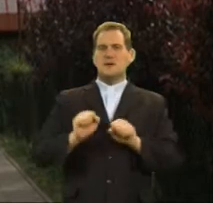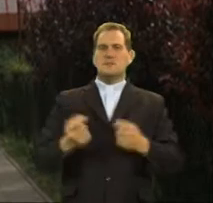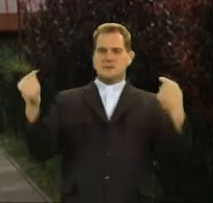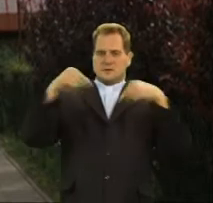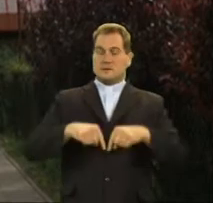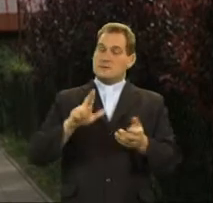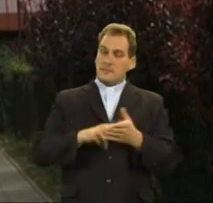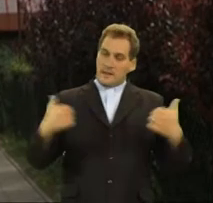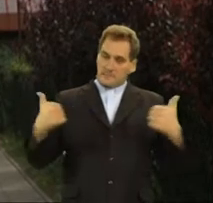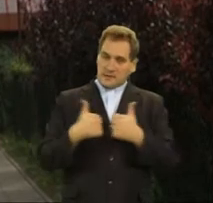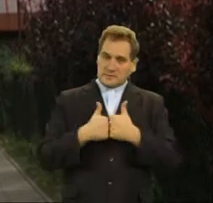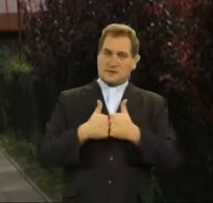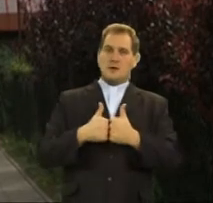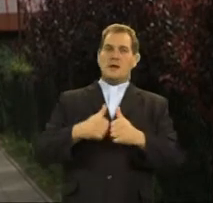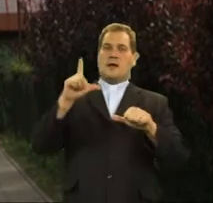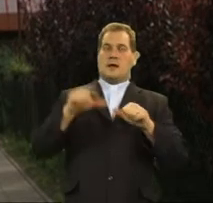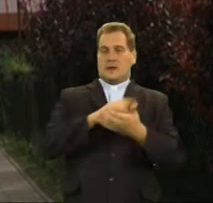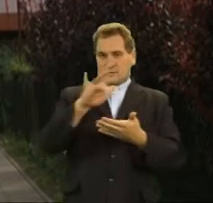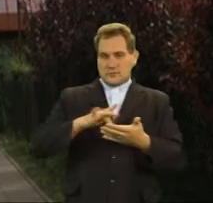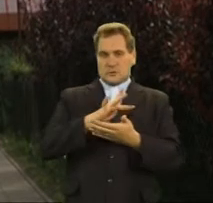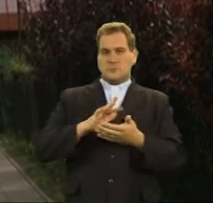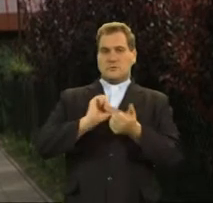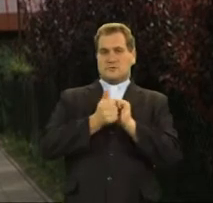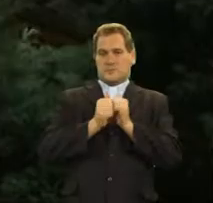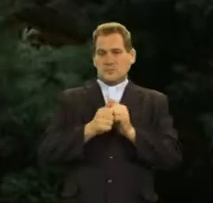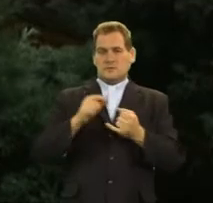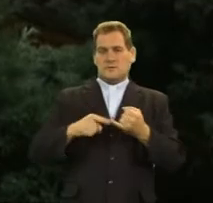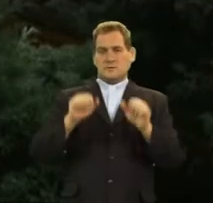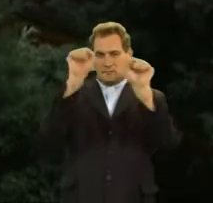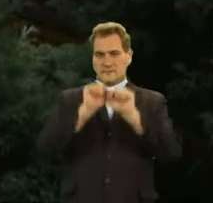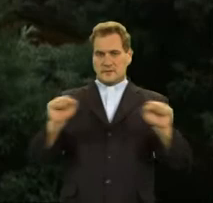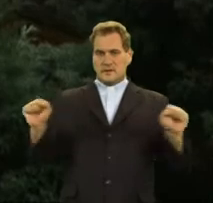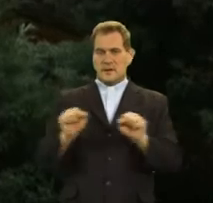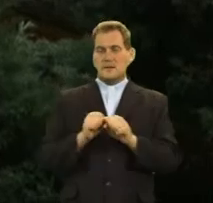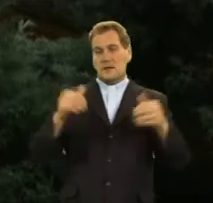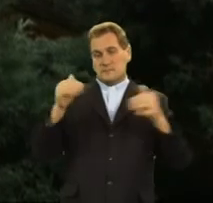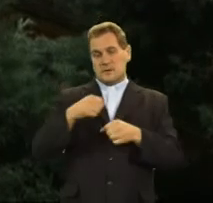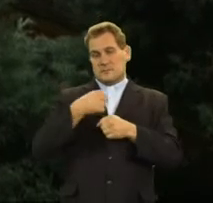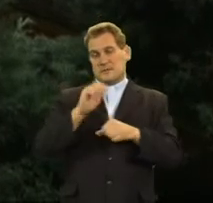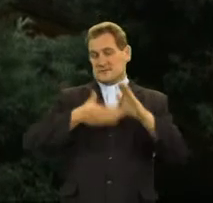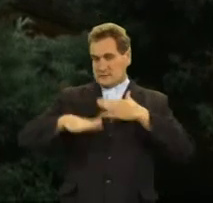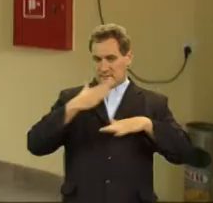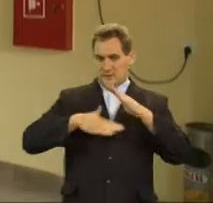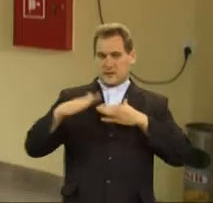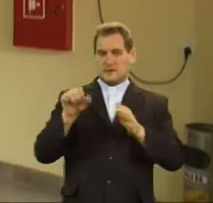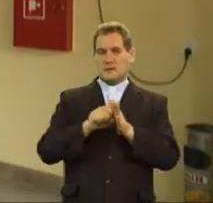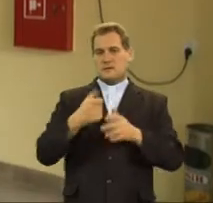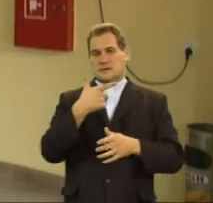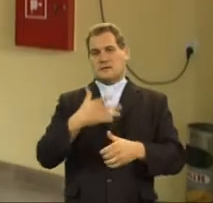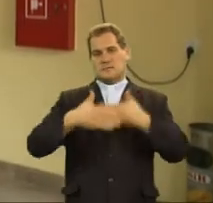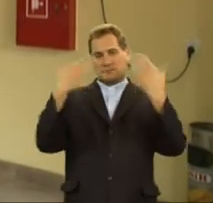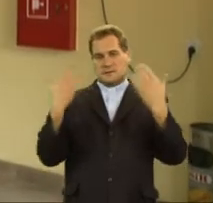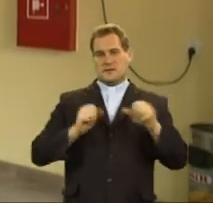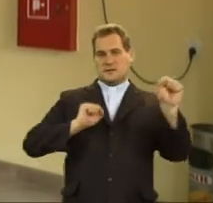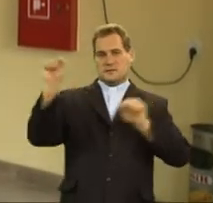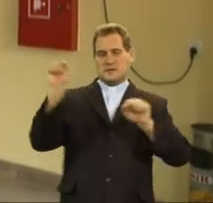ale również ci, którzy śledzą rozgrywki w Ośrodku Sportu i Rekreacji w Alei 3 Maja, mogą być zadowoleni. Od kilku dni